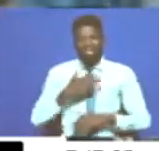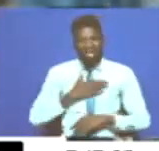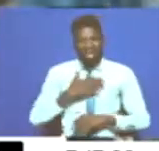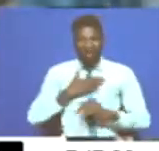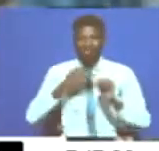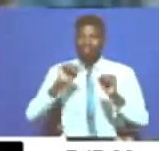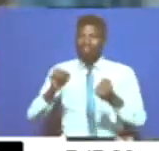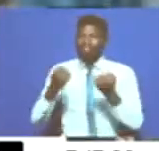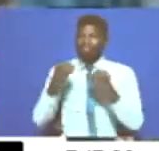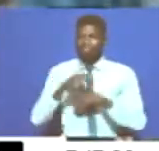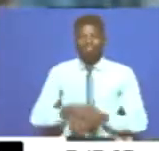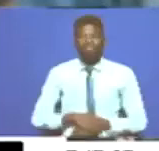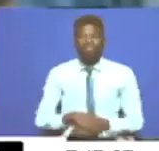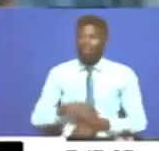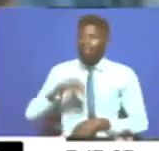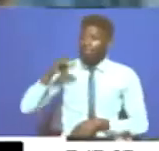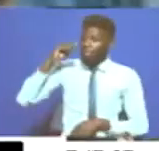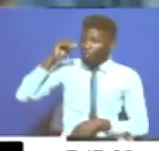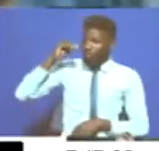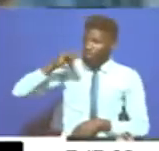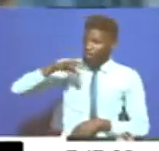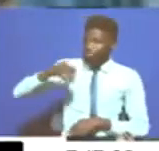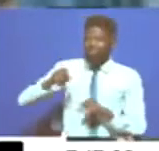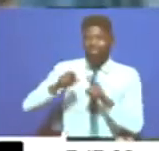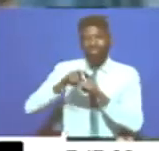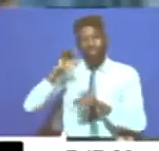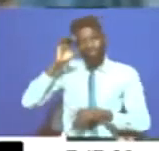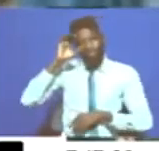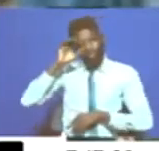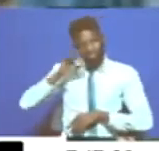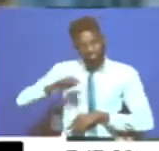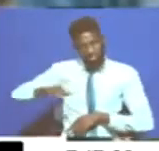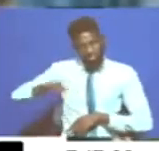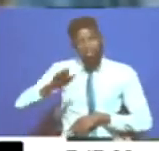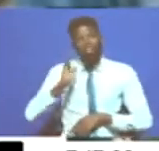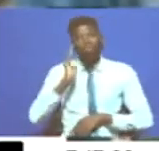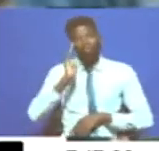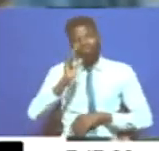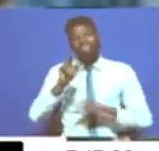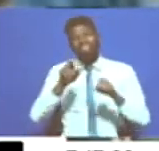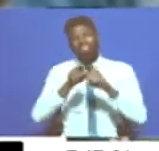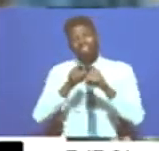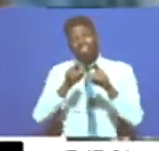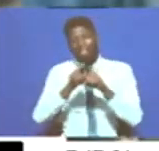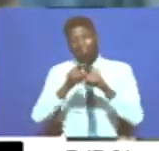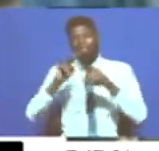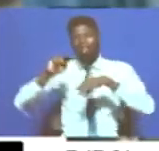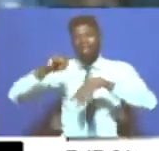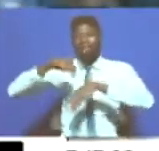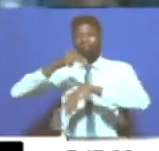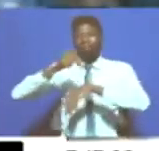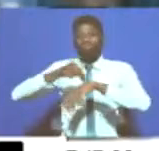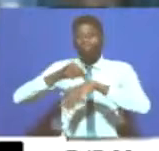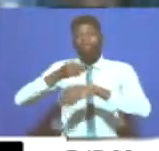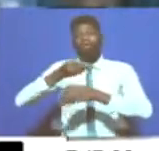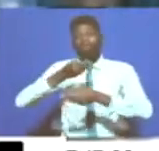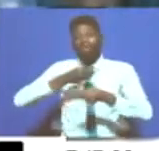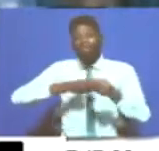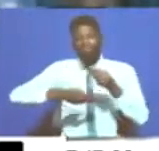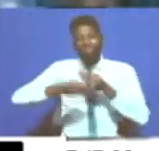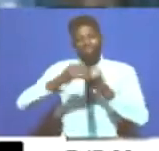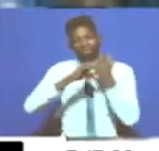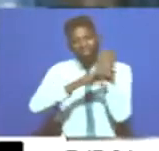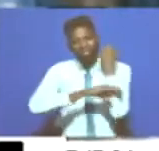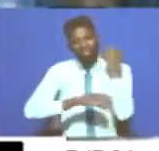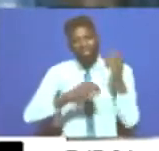Mombasa County na Pwani itakuwa part of the national economy of our country. Rais mnapigia